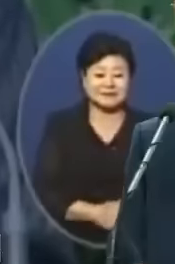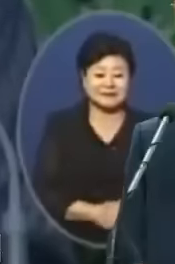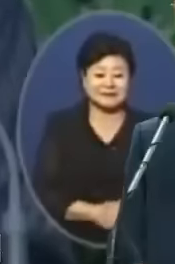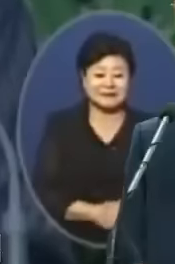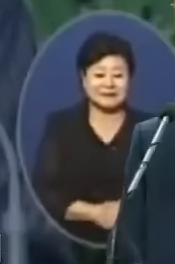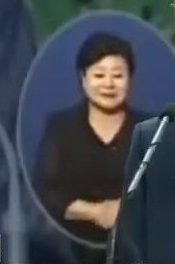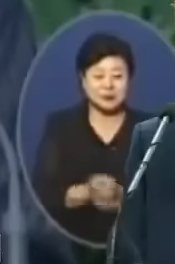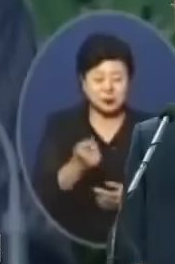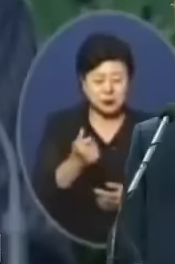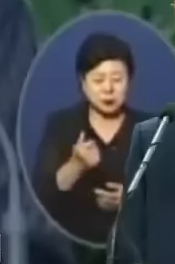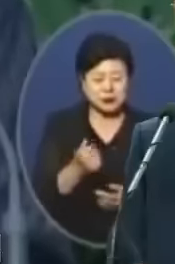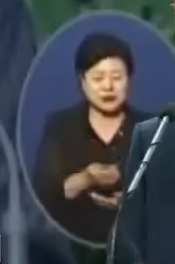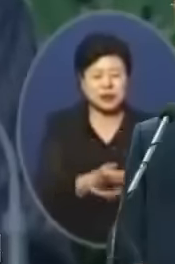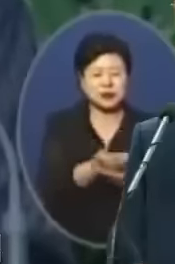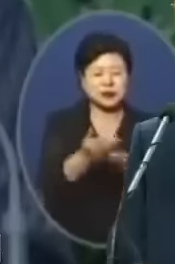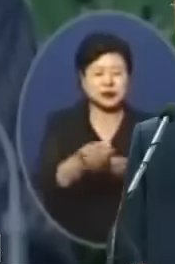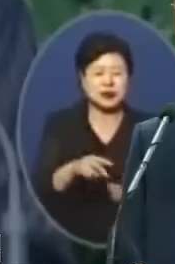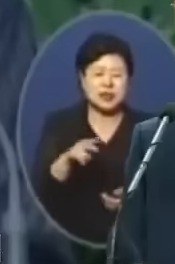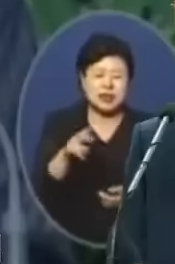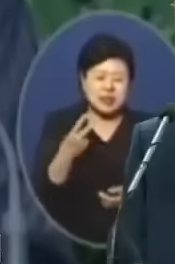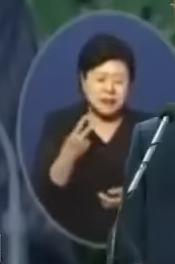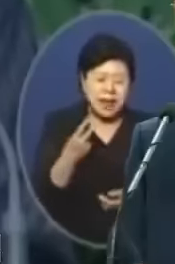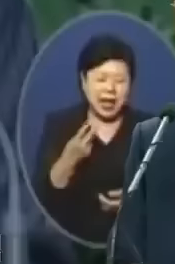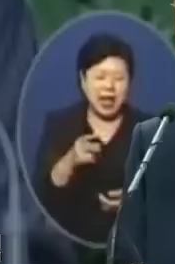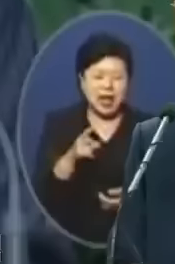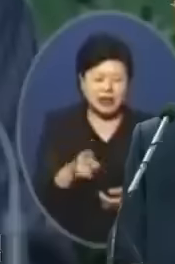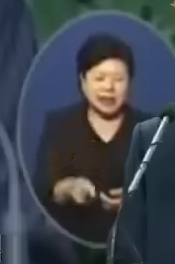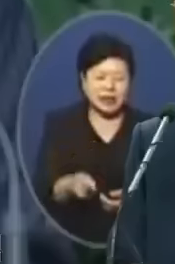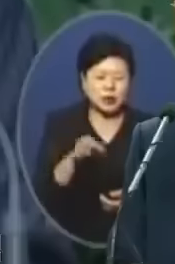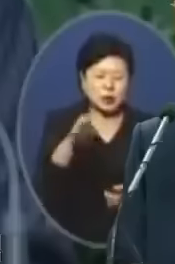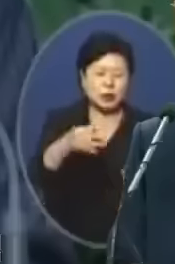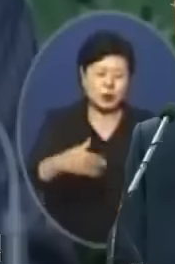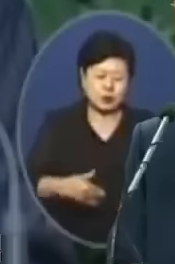제자들에게 조금씩 받게 할지라도 200데나리나 되는 돈이